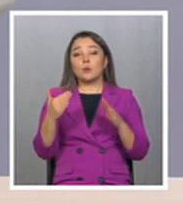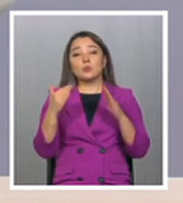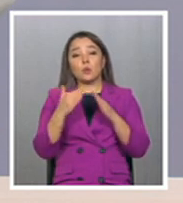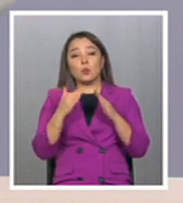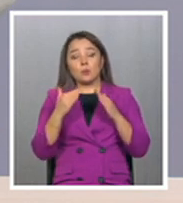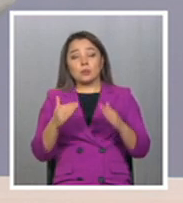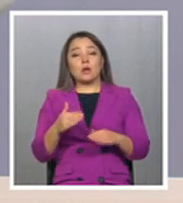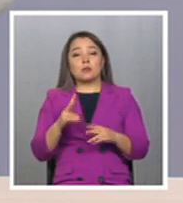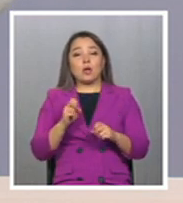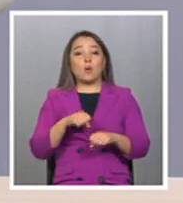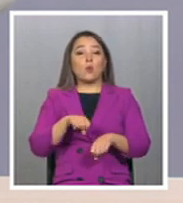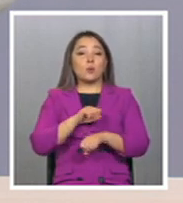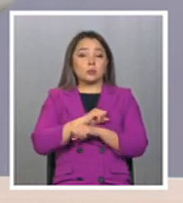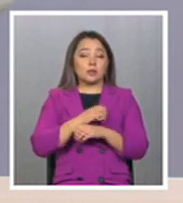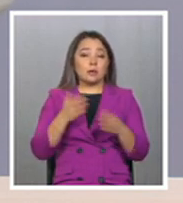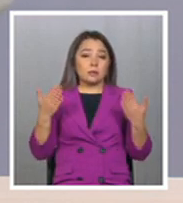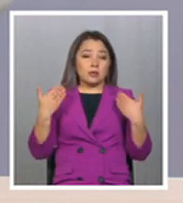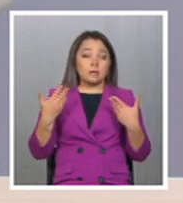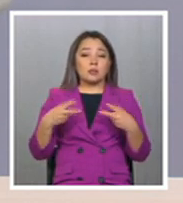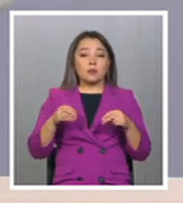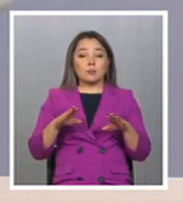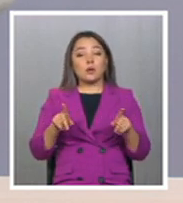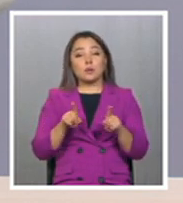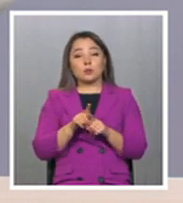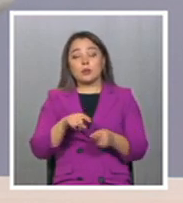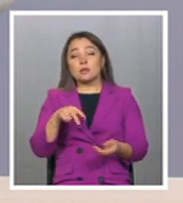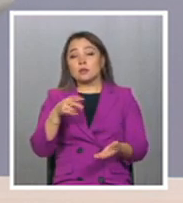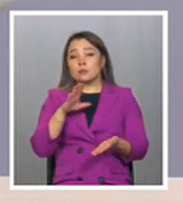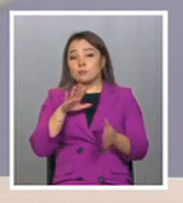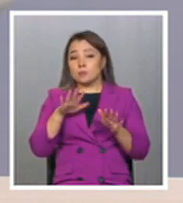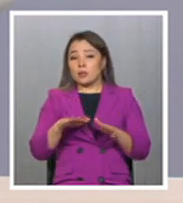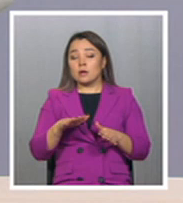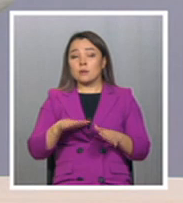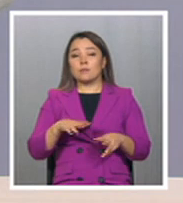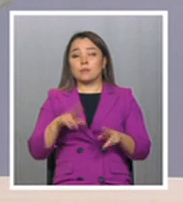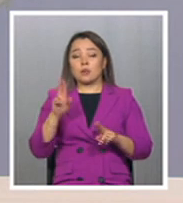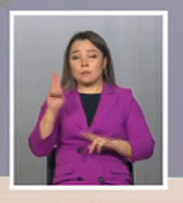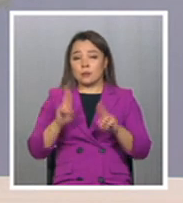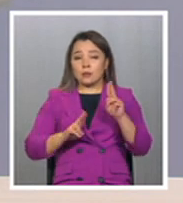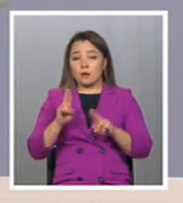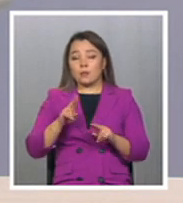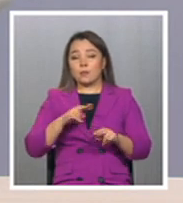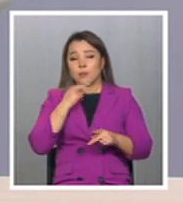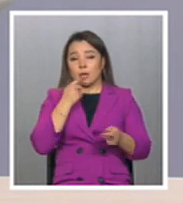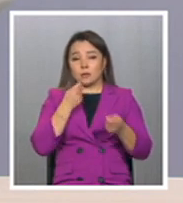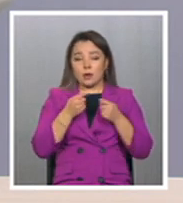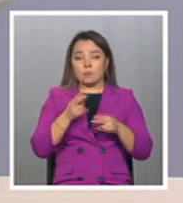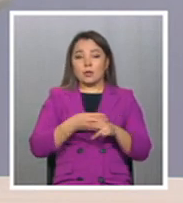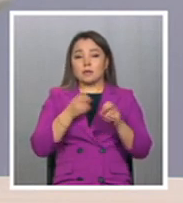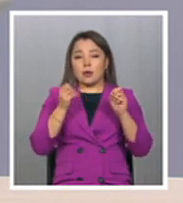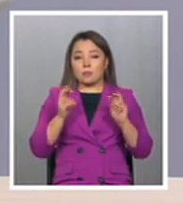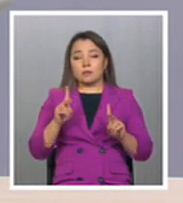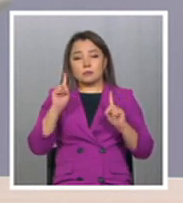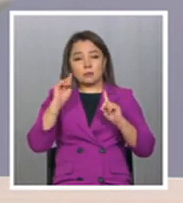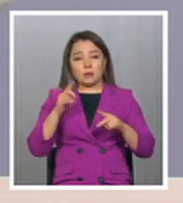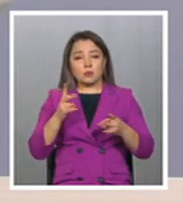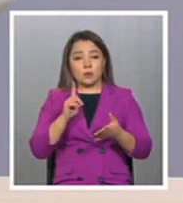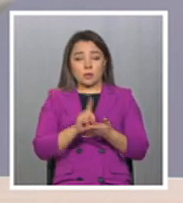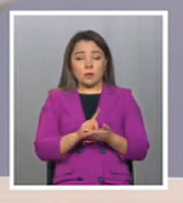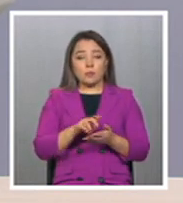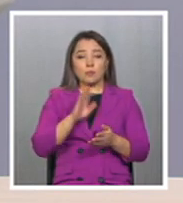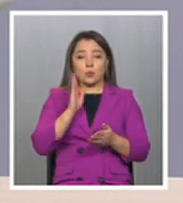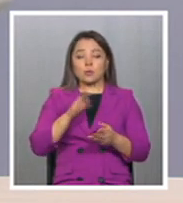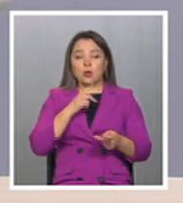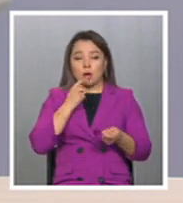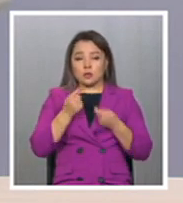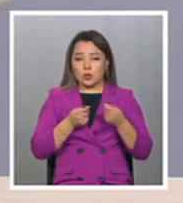на отдыхе. Где бы вы ни находились, соблюдайте правила безопасности. Поэтому будьте